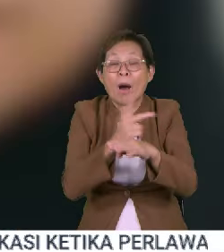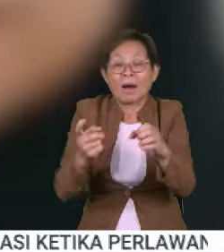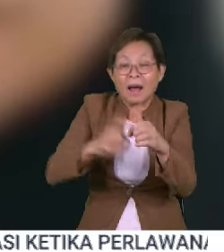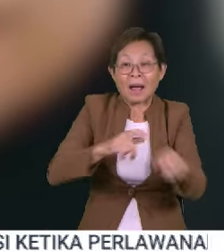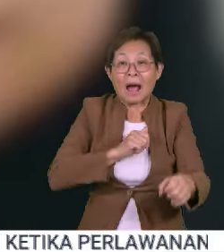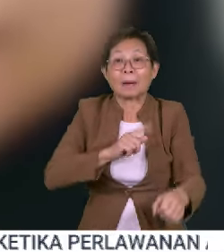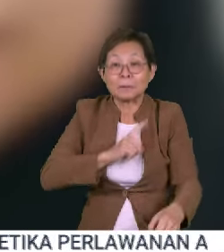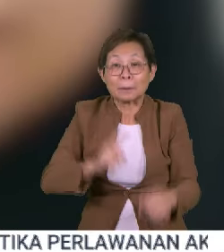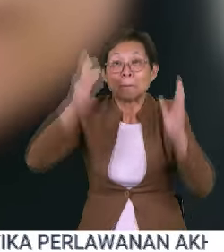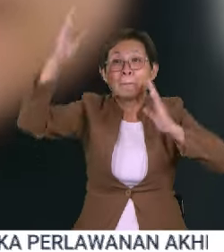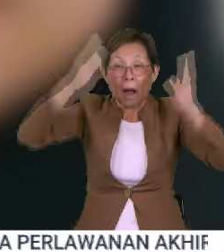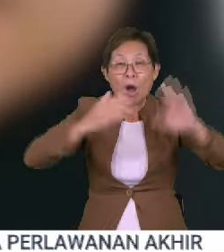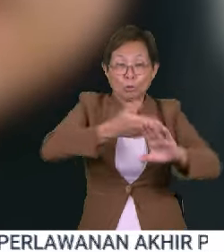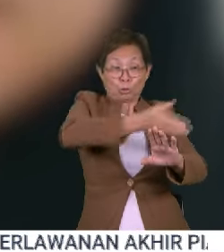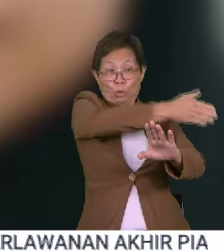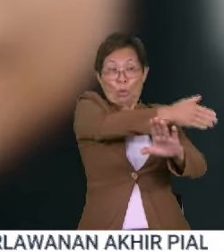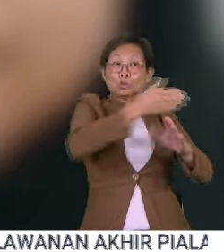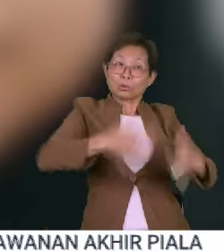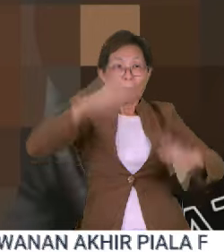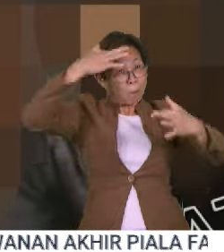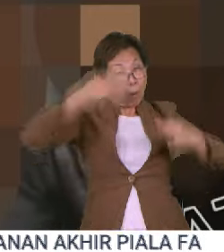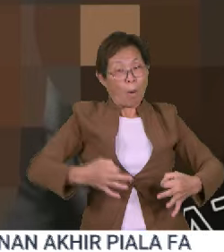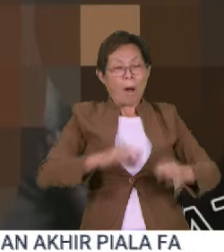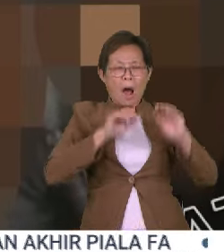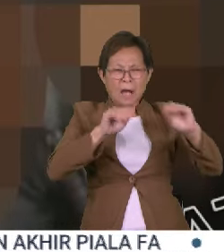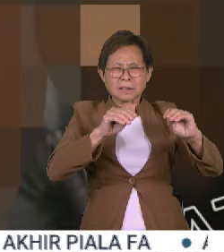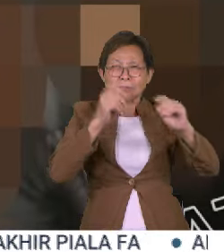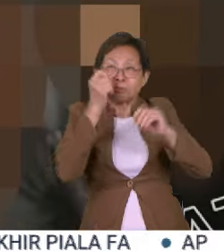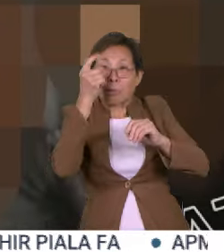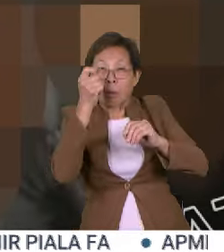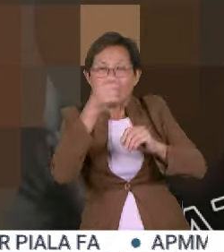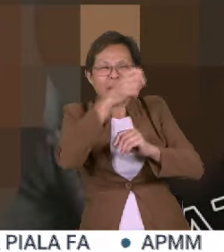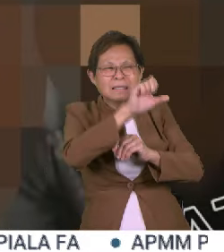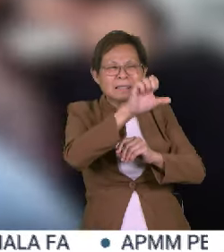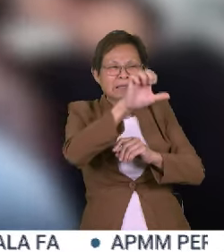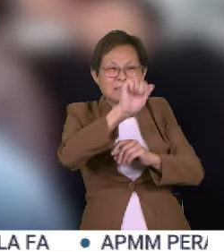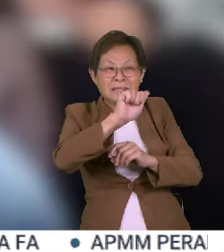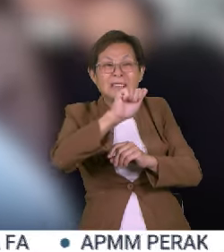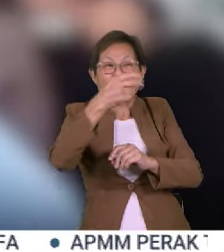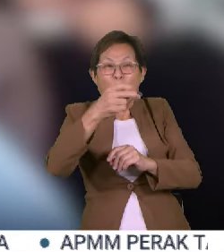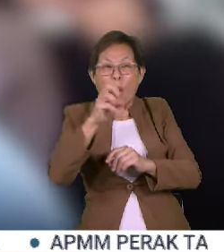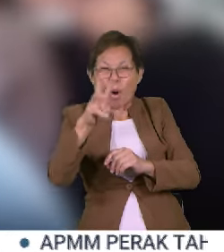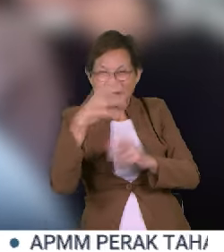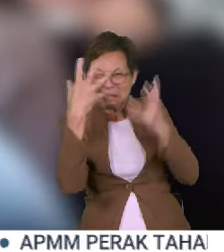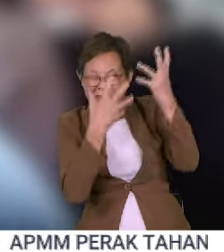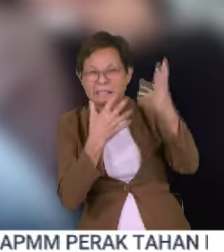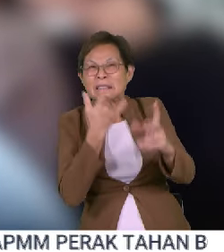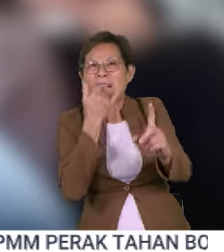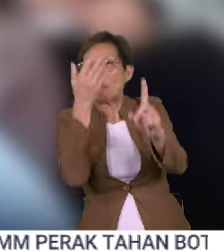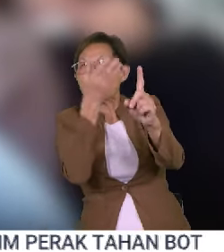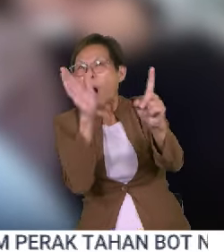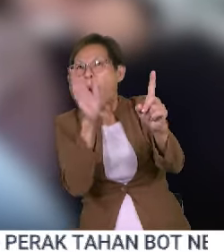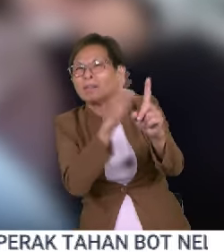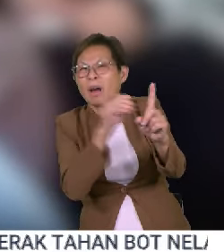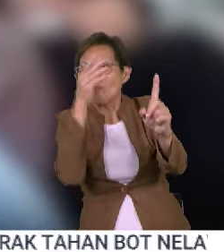agama Islam Malaysia sebelum ini memutuskan acara dan pahaman si hal sebagai sesat dan menyeliwei mana-mana